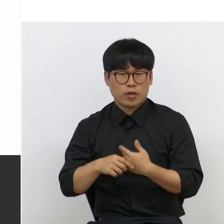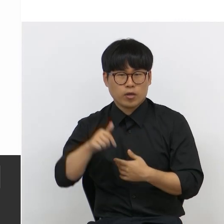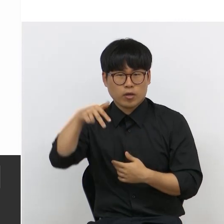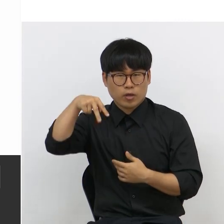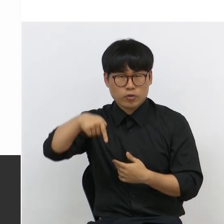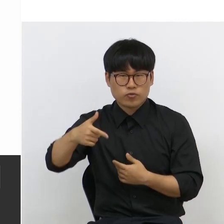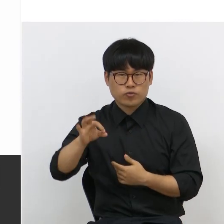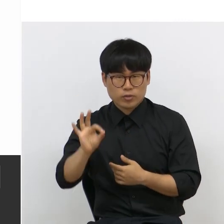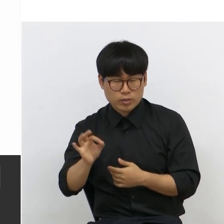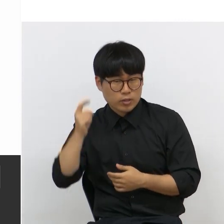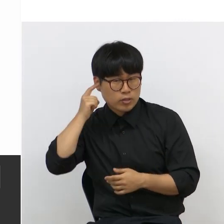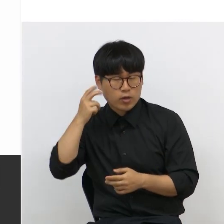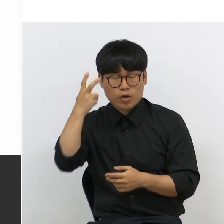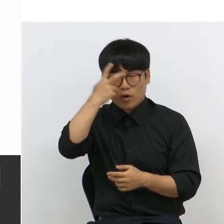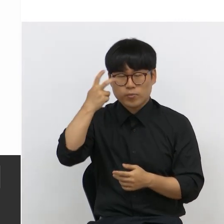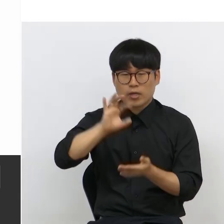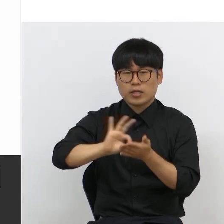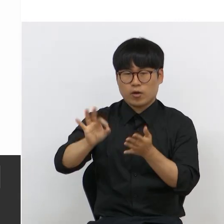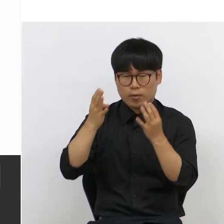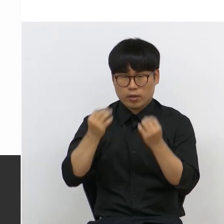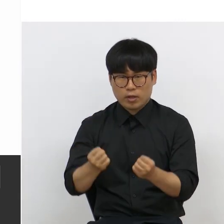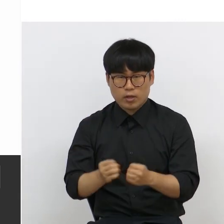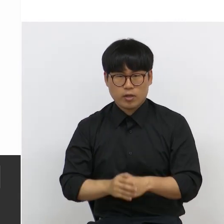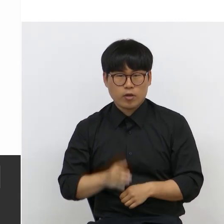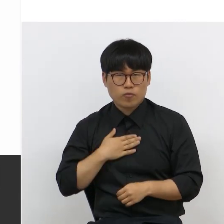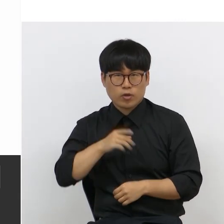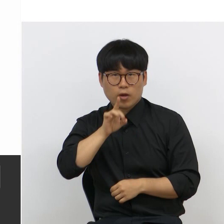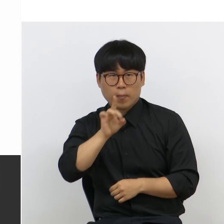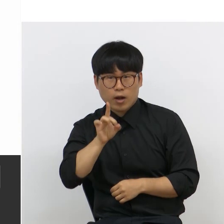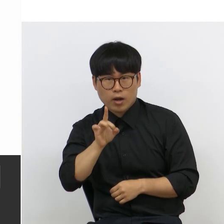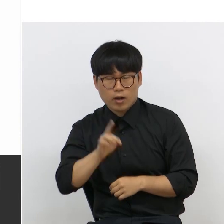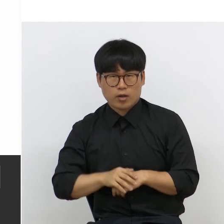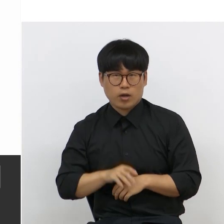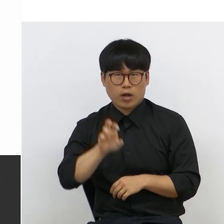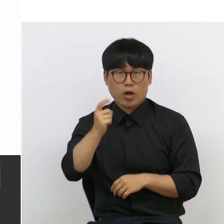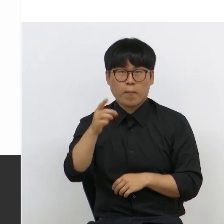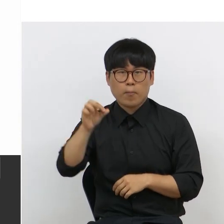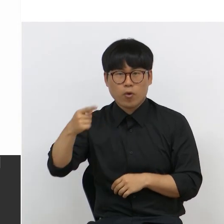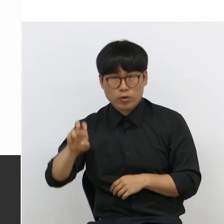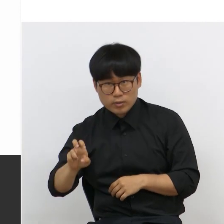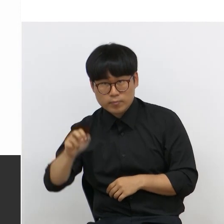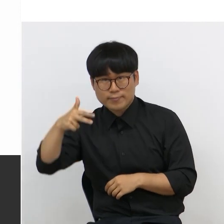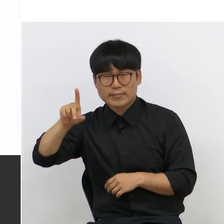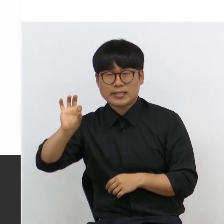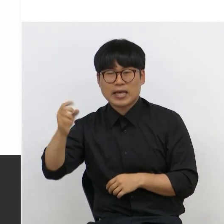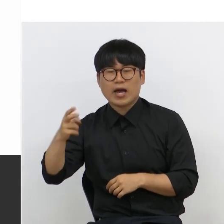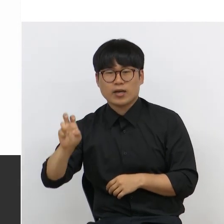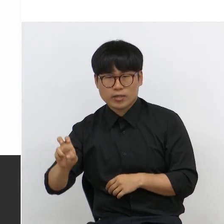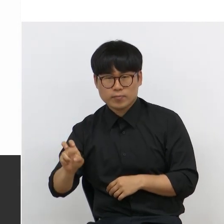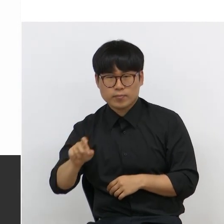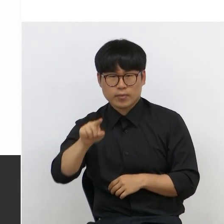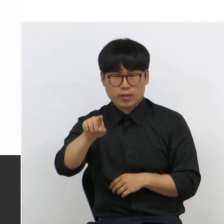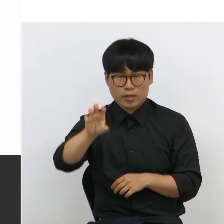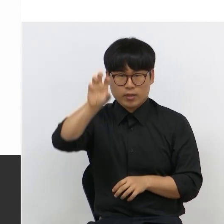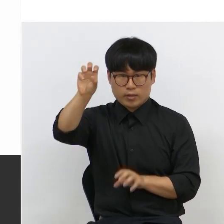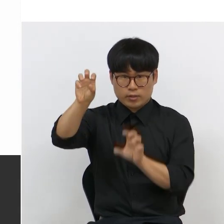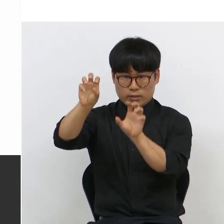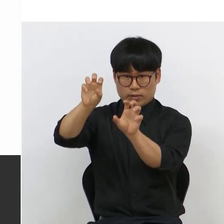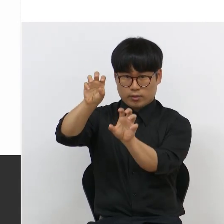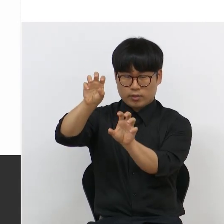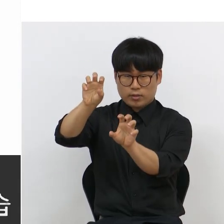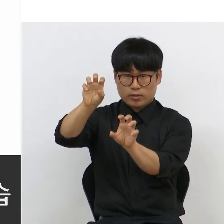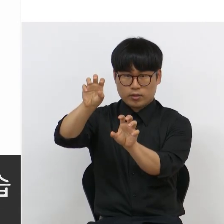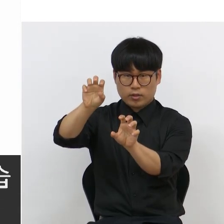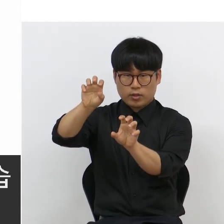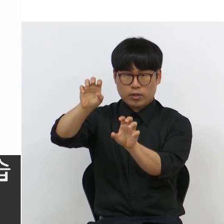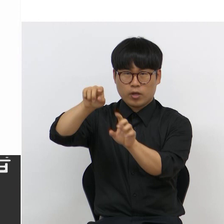검사의 표입니다. 거기에 보면 우리가 쓰는 말, 모음과 자음이 이렇게 분포가 되어 있습니다. 자음은 고주파 쪽에 많고 모음은